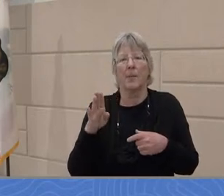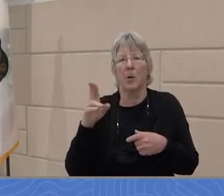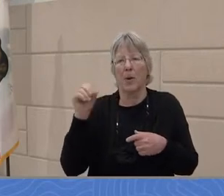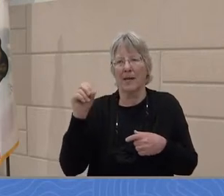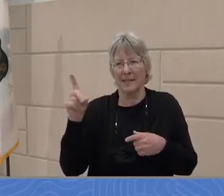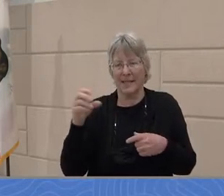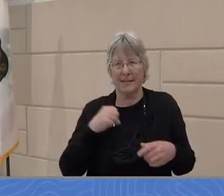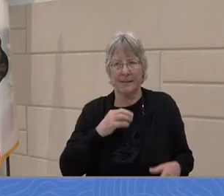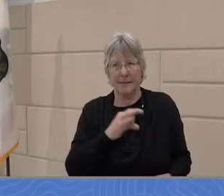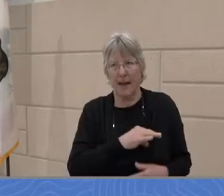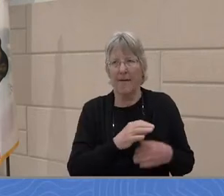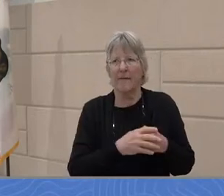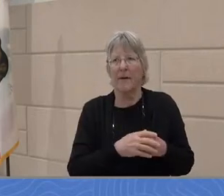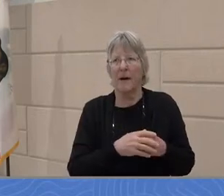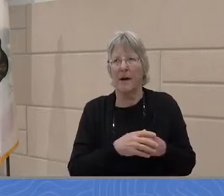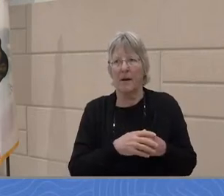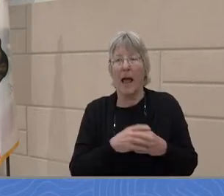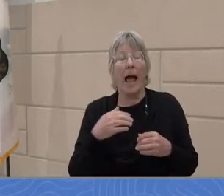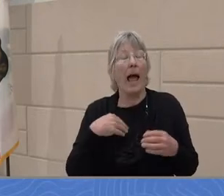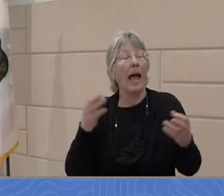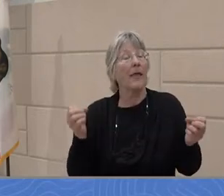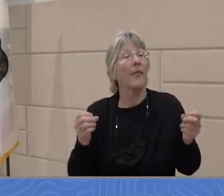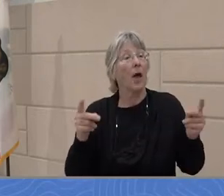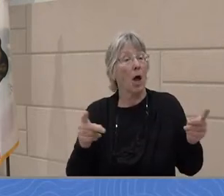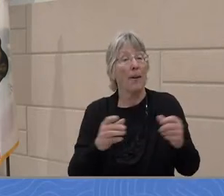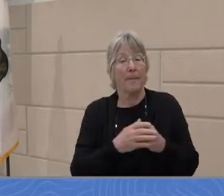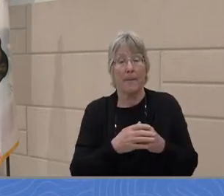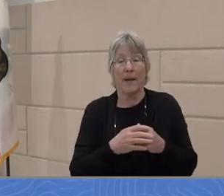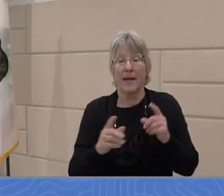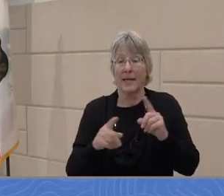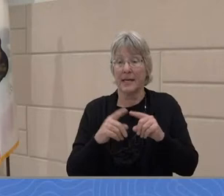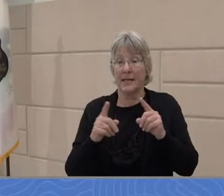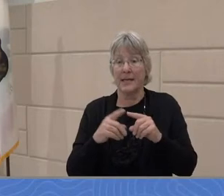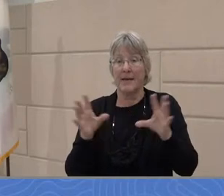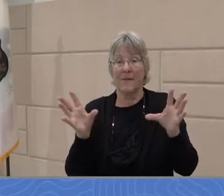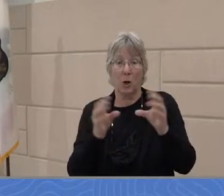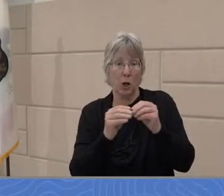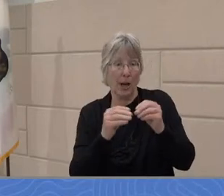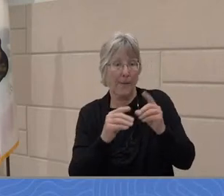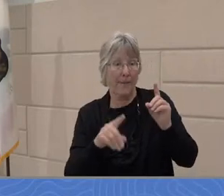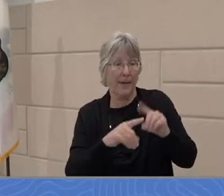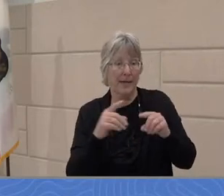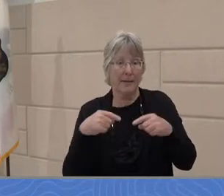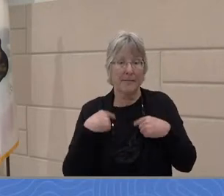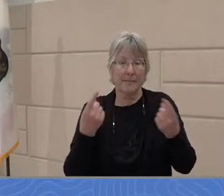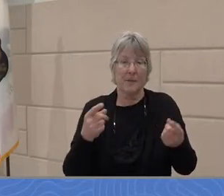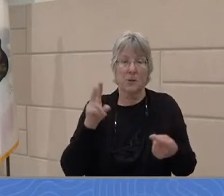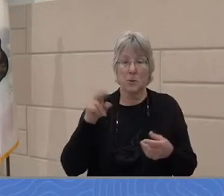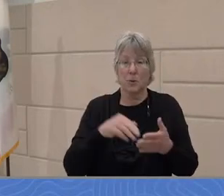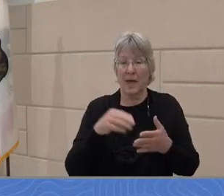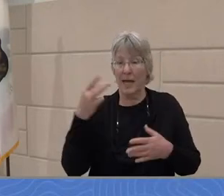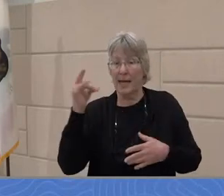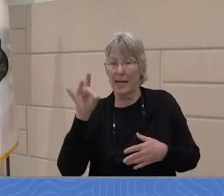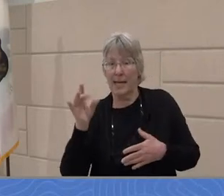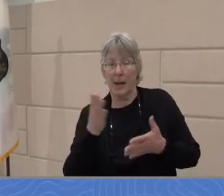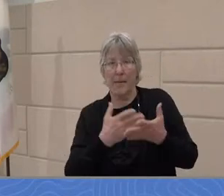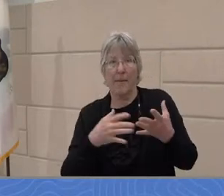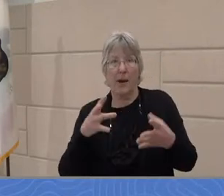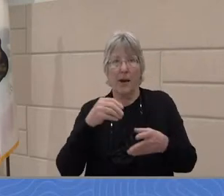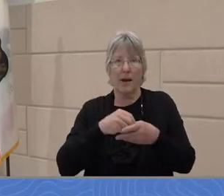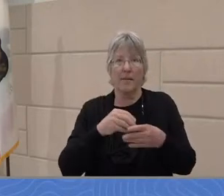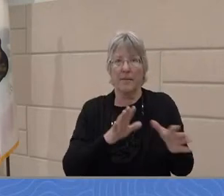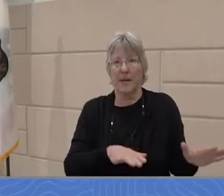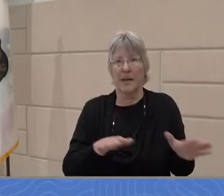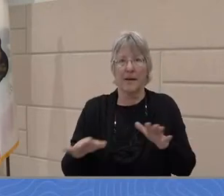គេហៅថា LBU SD Staff ខ្ញុំមានឱកាសចូលទៅក្នុងកម្មវិធីនេះនៅក្នុ